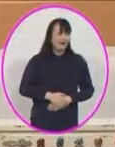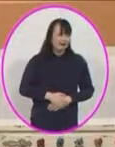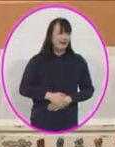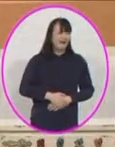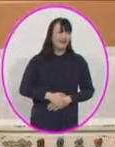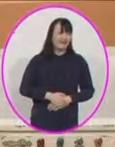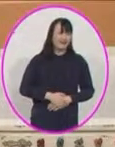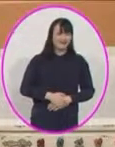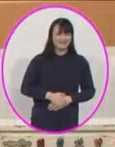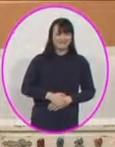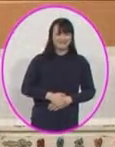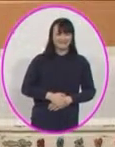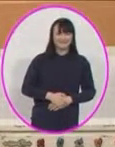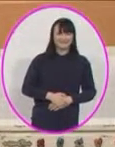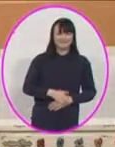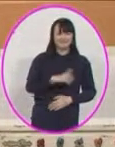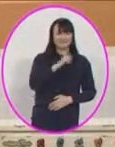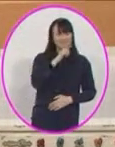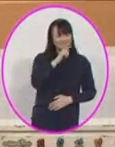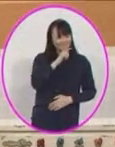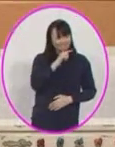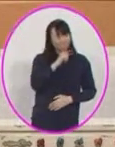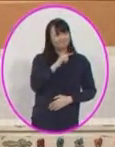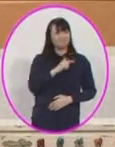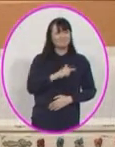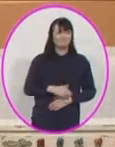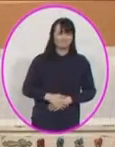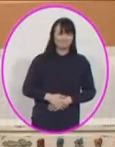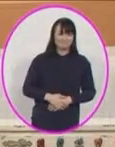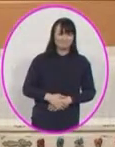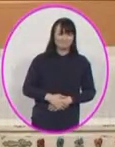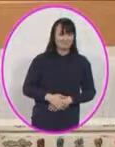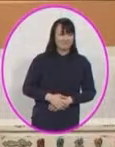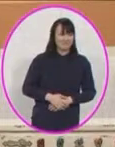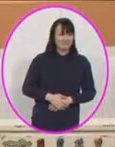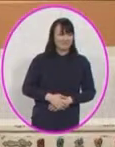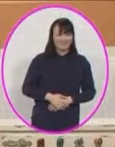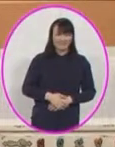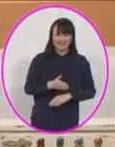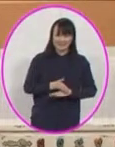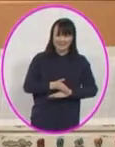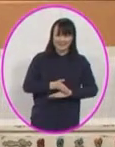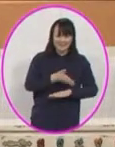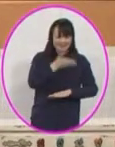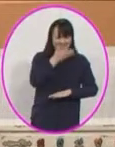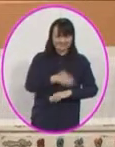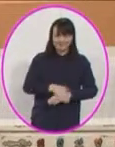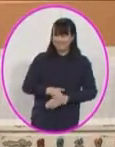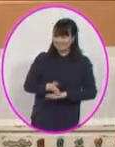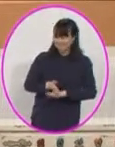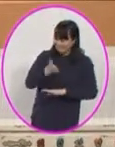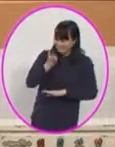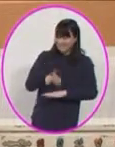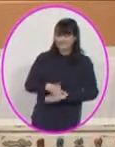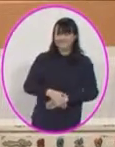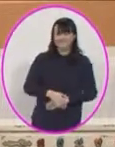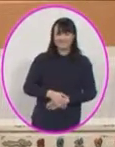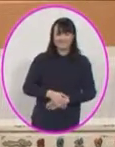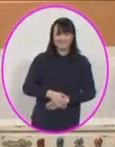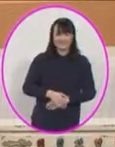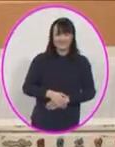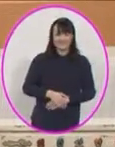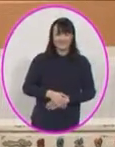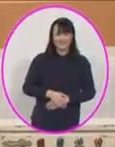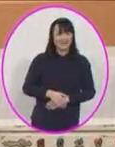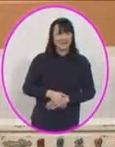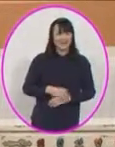アホ何か買うと思いますなるほどですねほんとにもう酒井さんありがとうありがとうございましたもう少し何